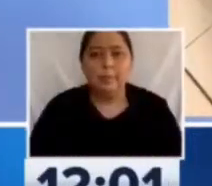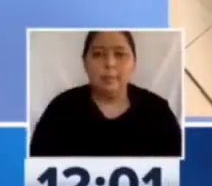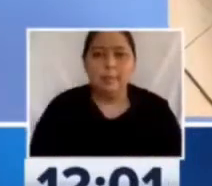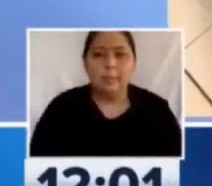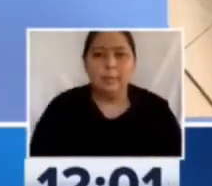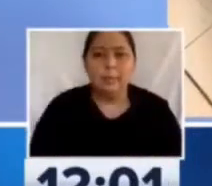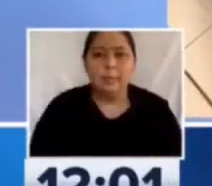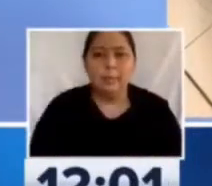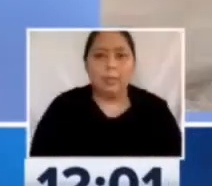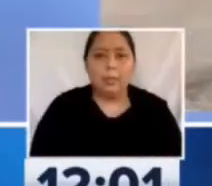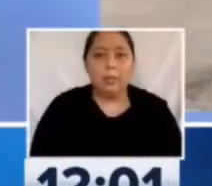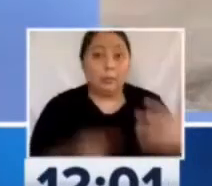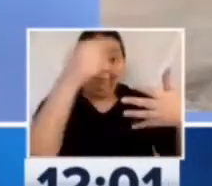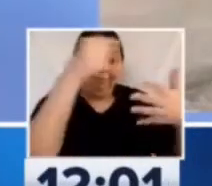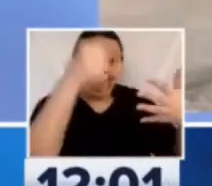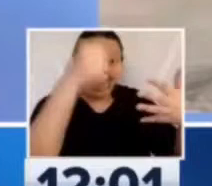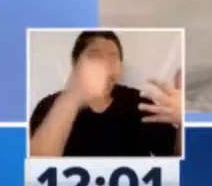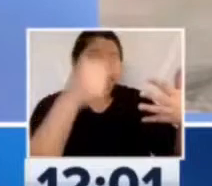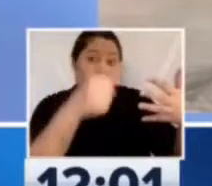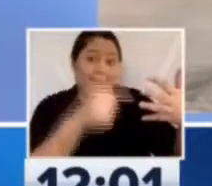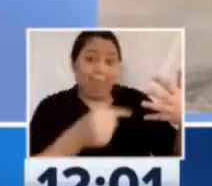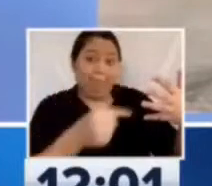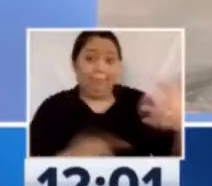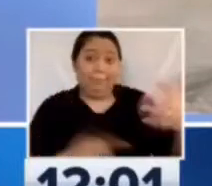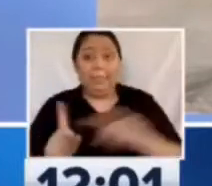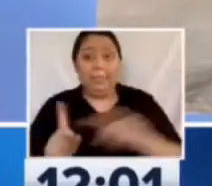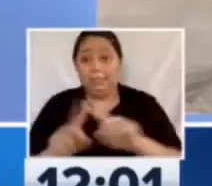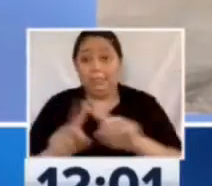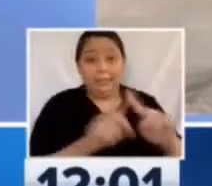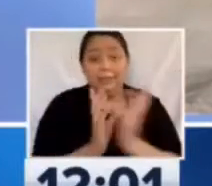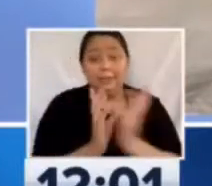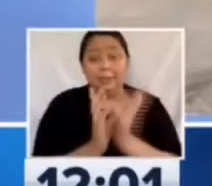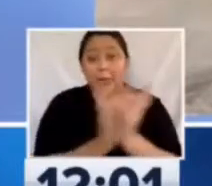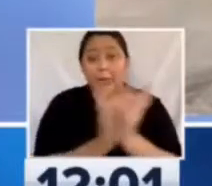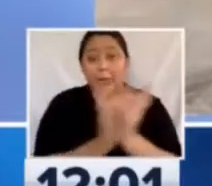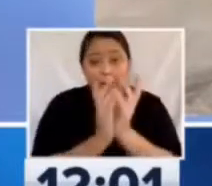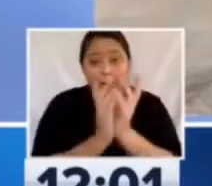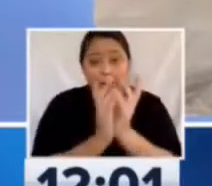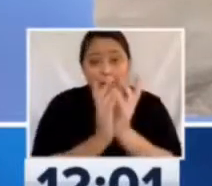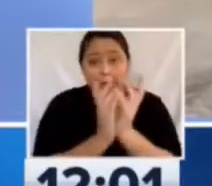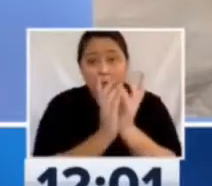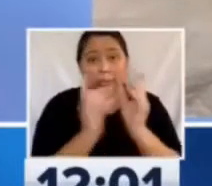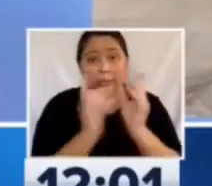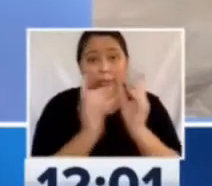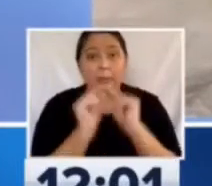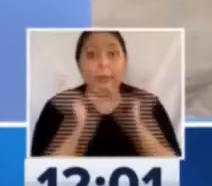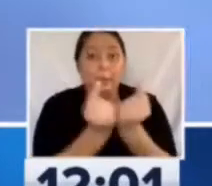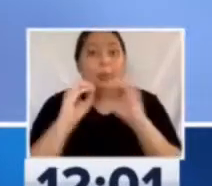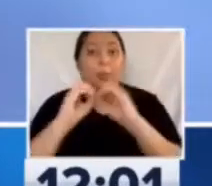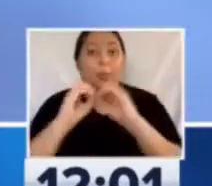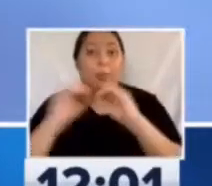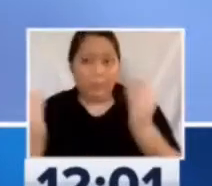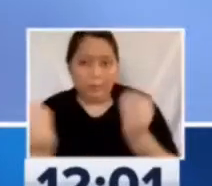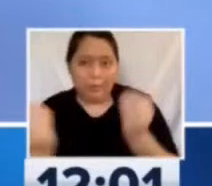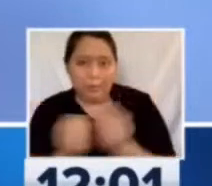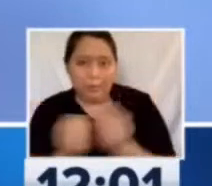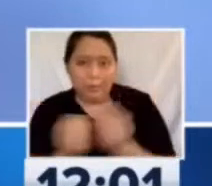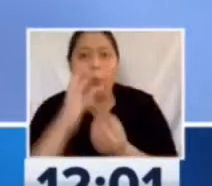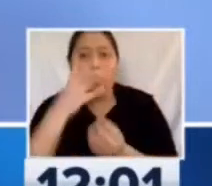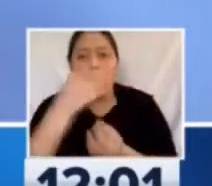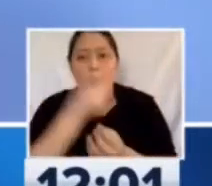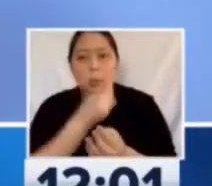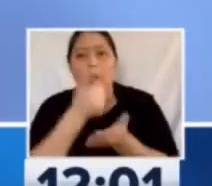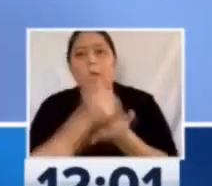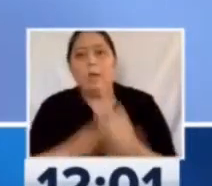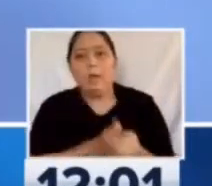Kindness is contagious. Salamat po at ipagpatuloy lang po natin ang ating pagtutulungan dahil sa